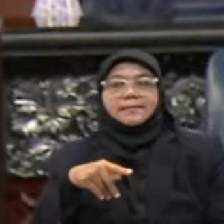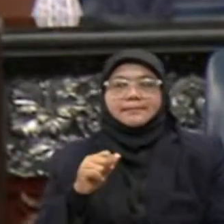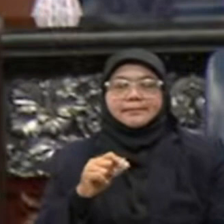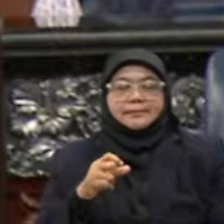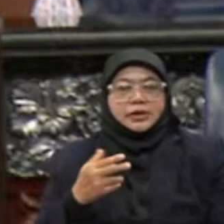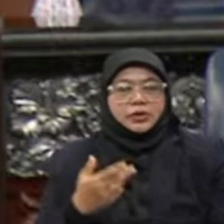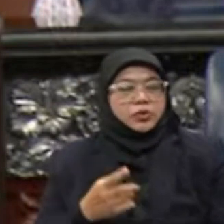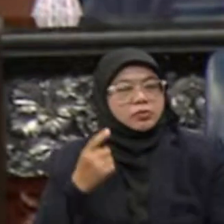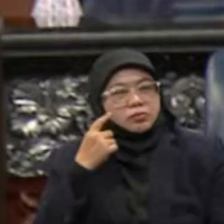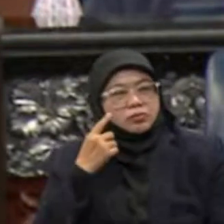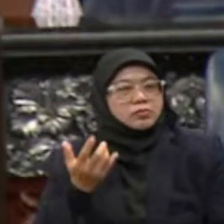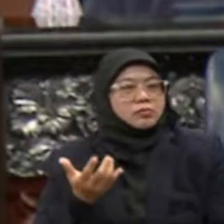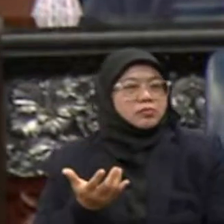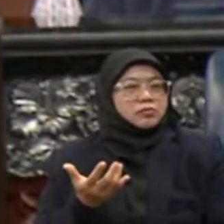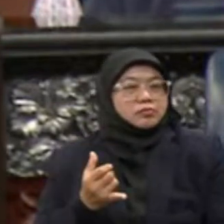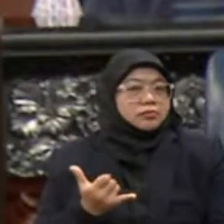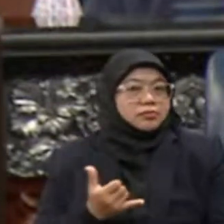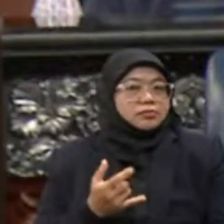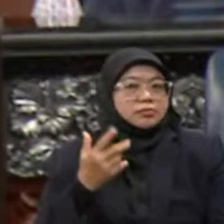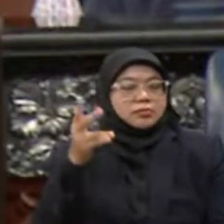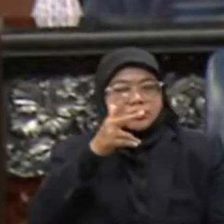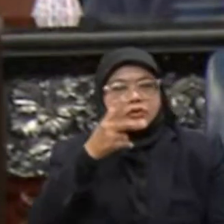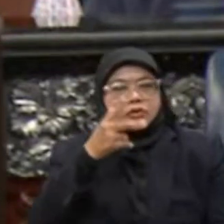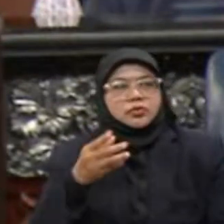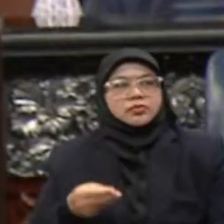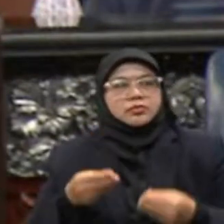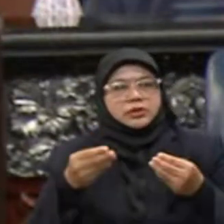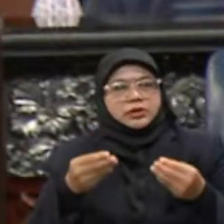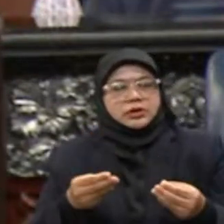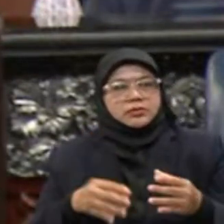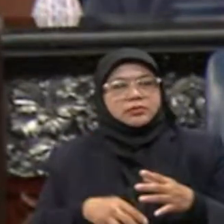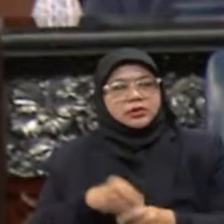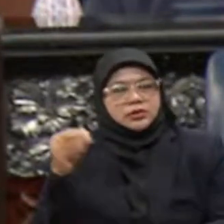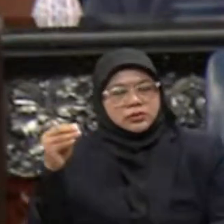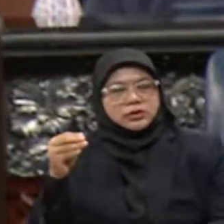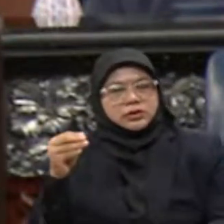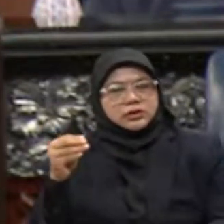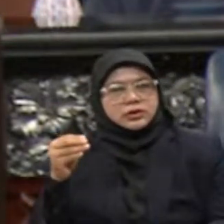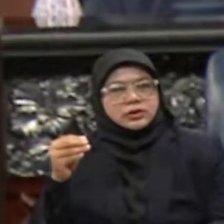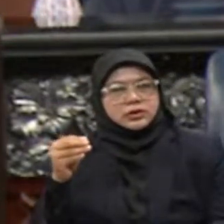mempertimbangkan kerajaan untuk memberi kebenaran pengeluaran